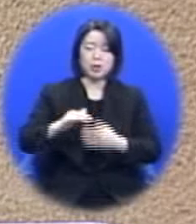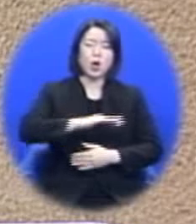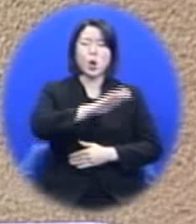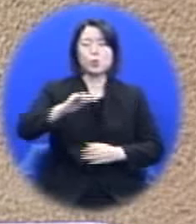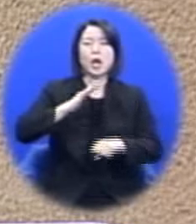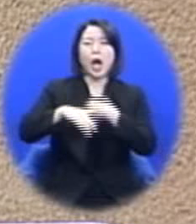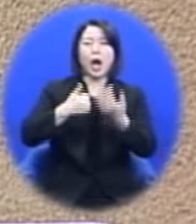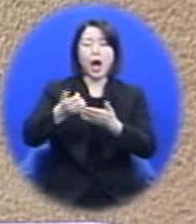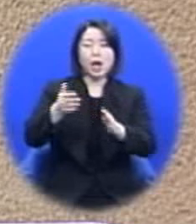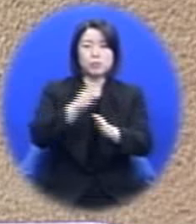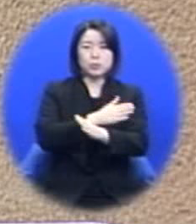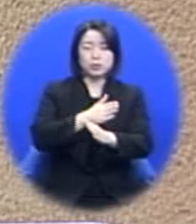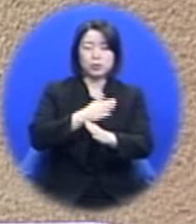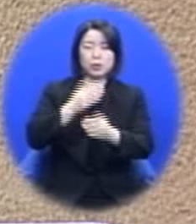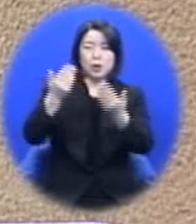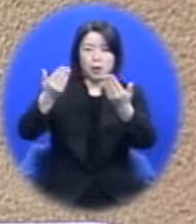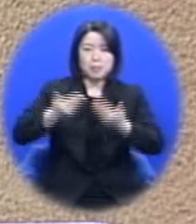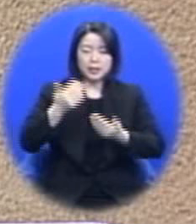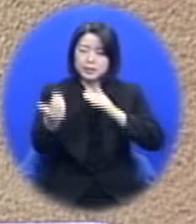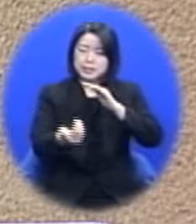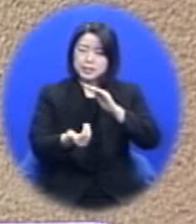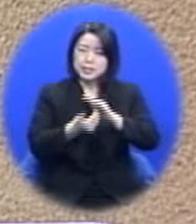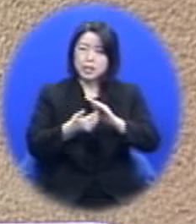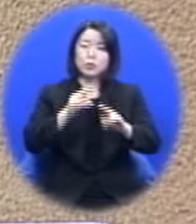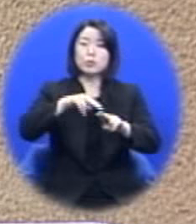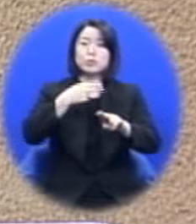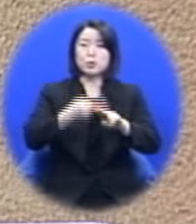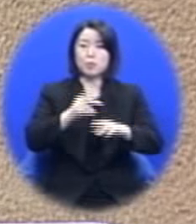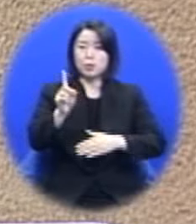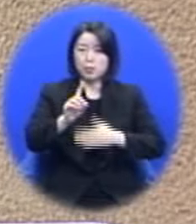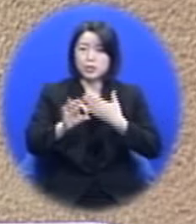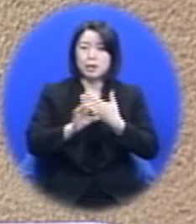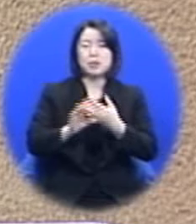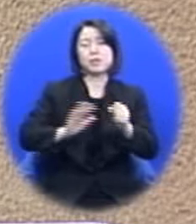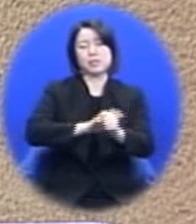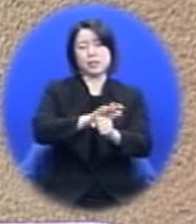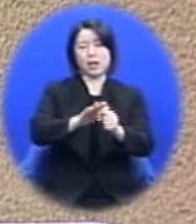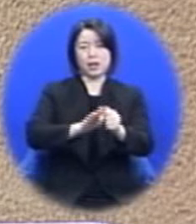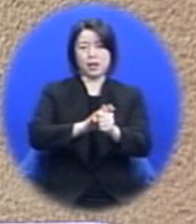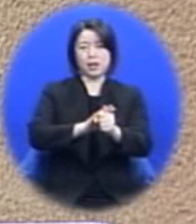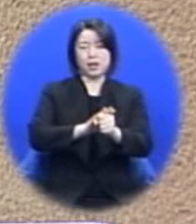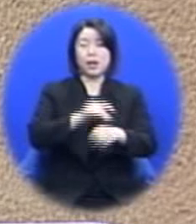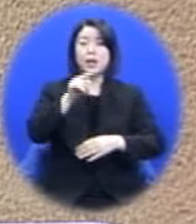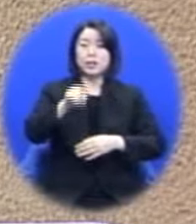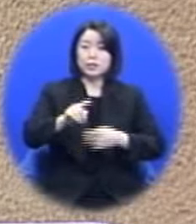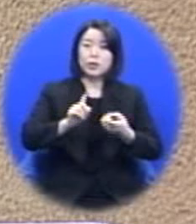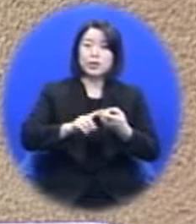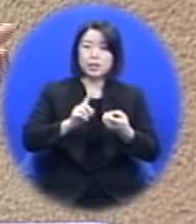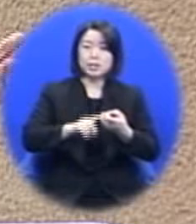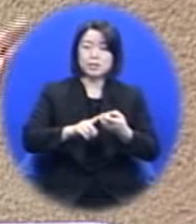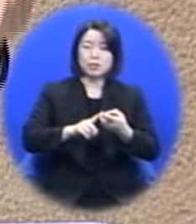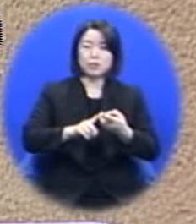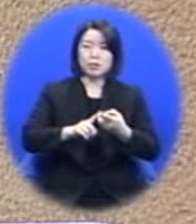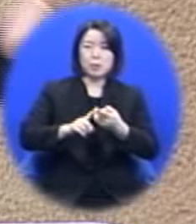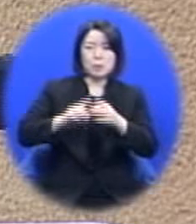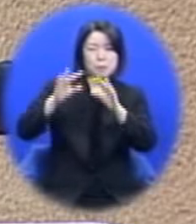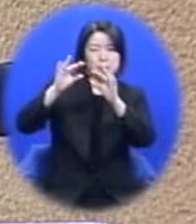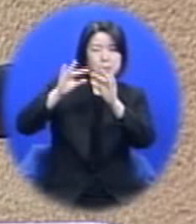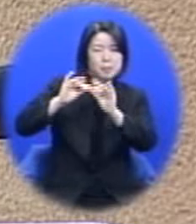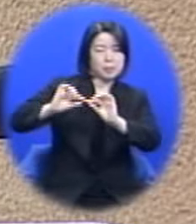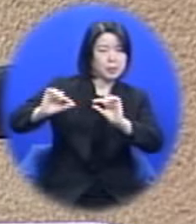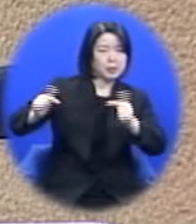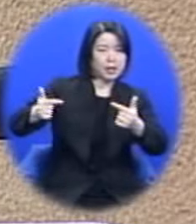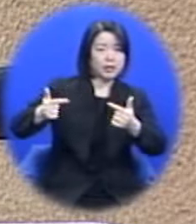가장 소중한 선물이 있다면 그것은 사랑입니다. 그 점에 대해서는 이의를 제기할 사람 아무도